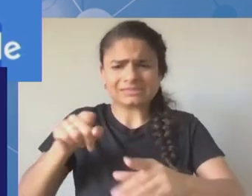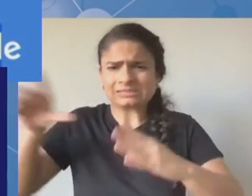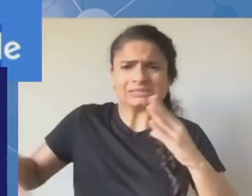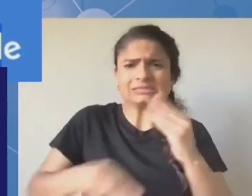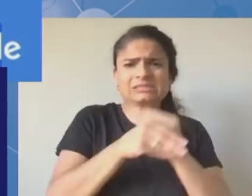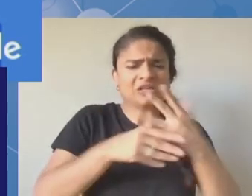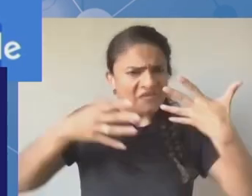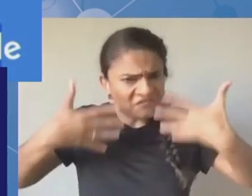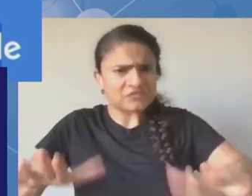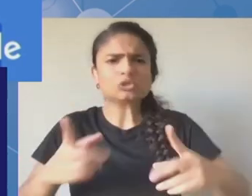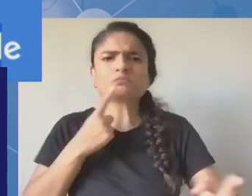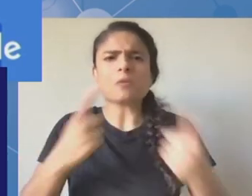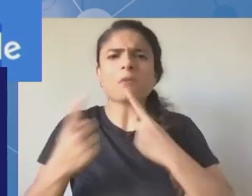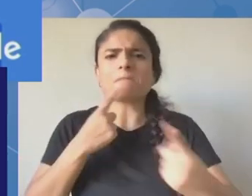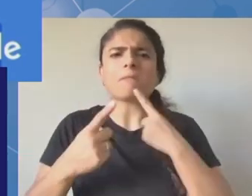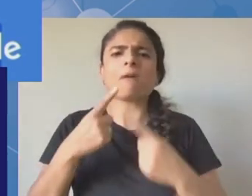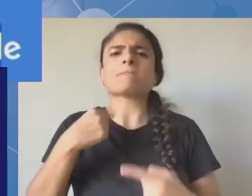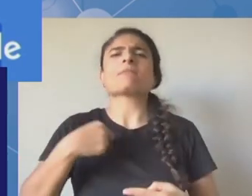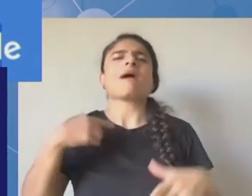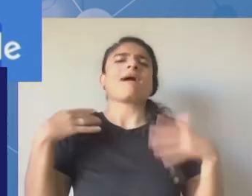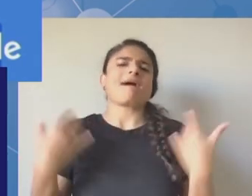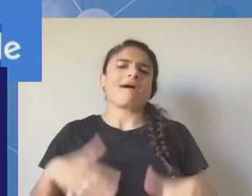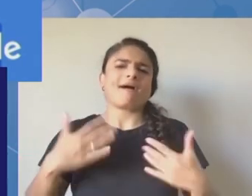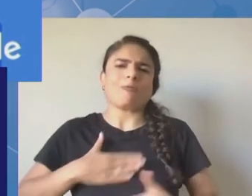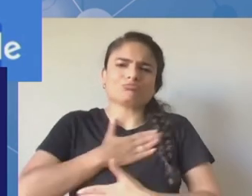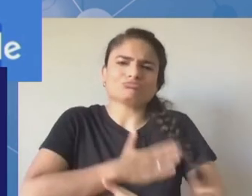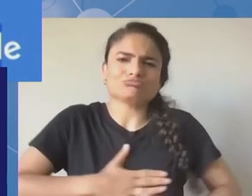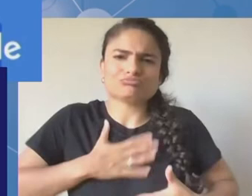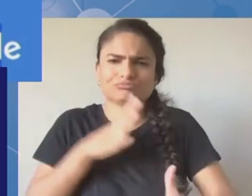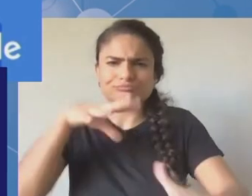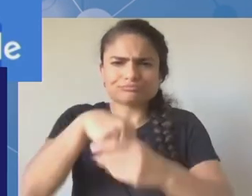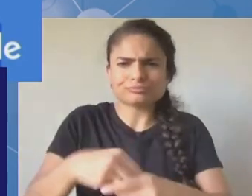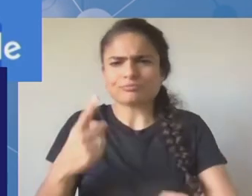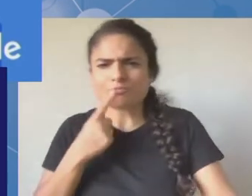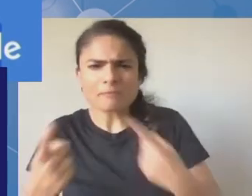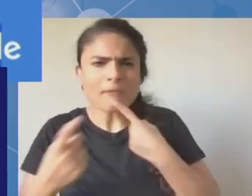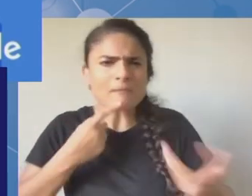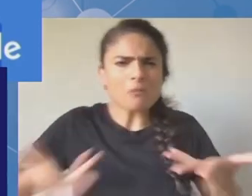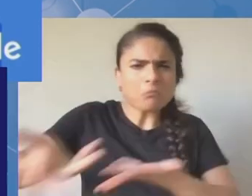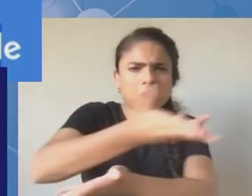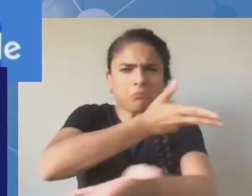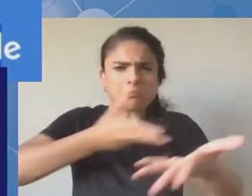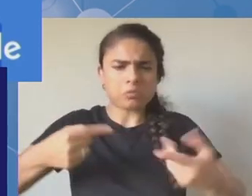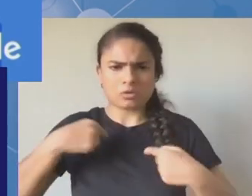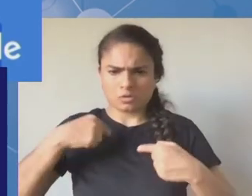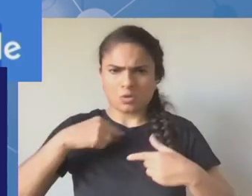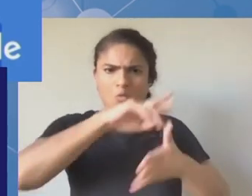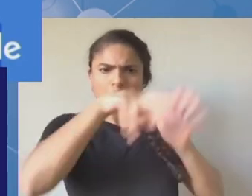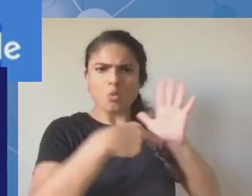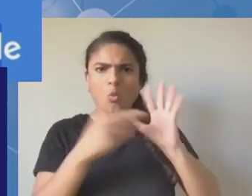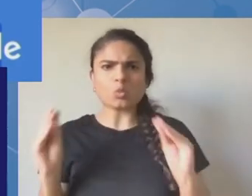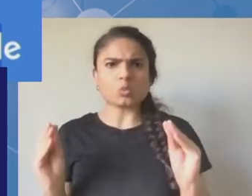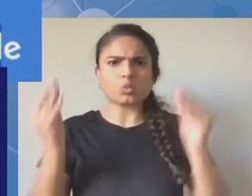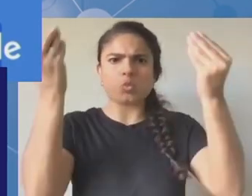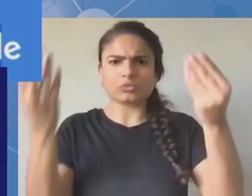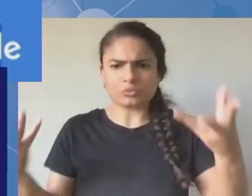عن حقوق الشعوب الأصلية، وأنا سعيد بأنني شاركت في